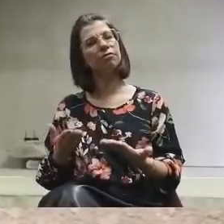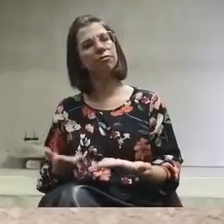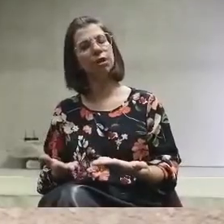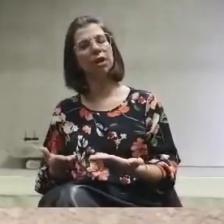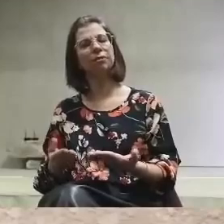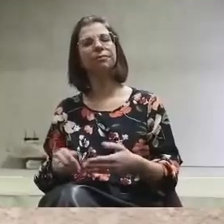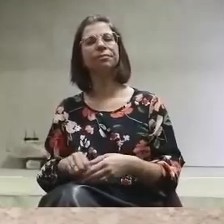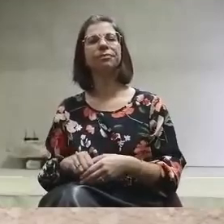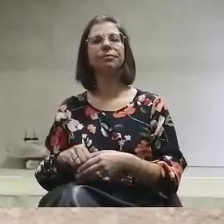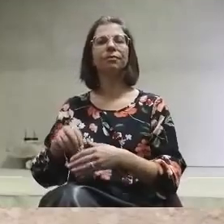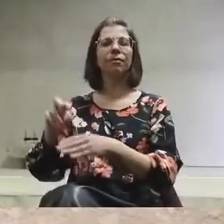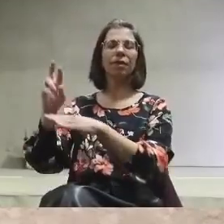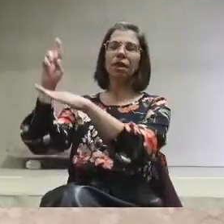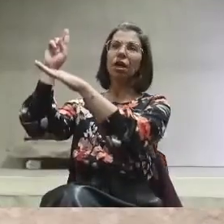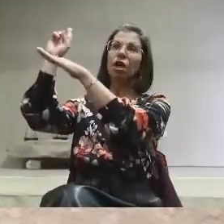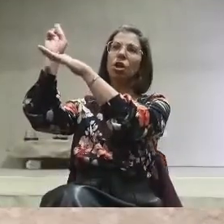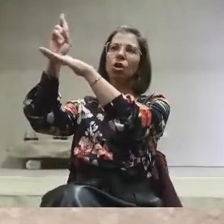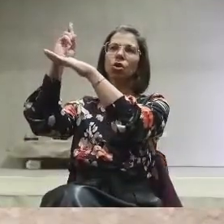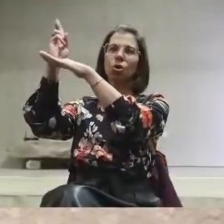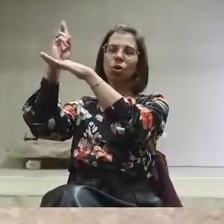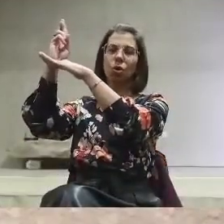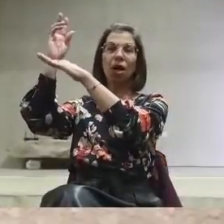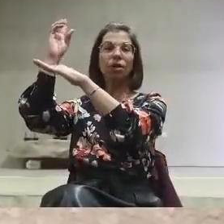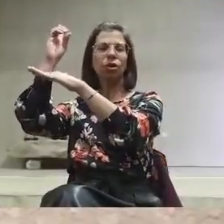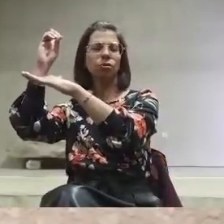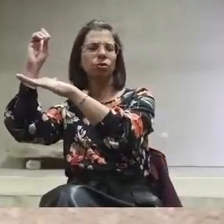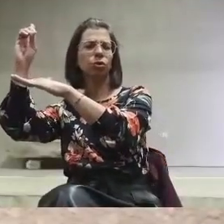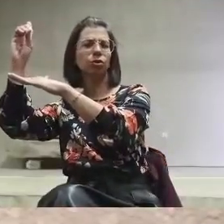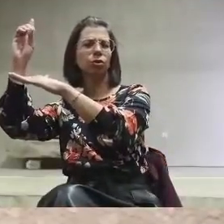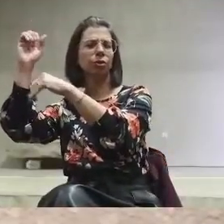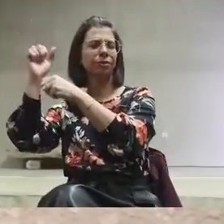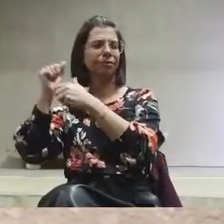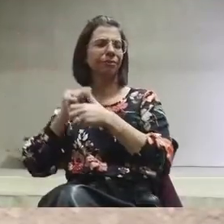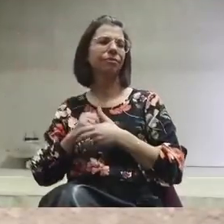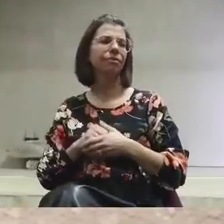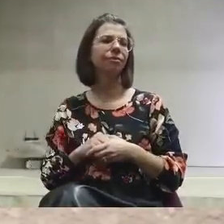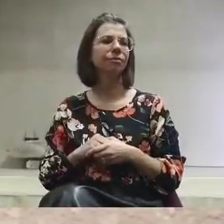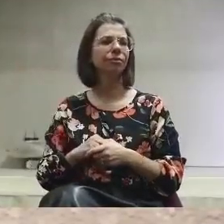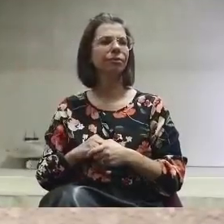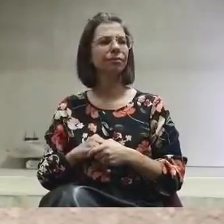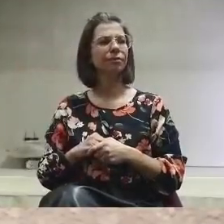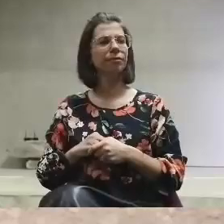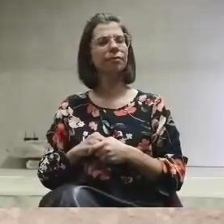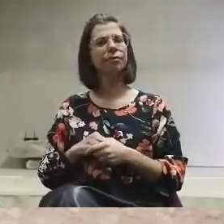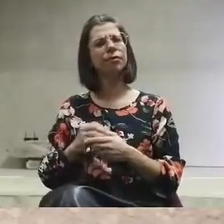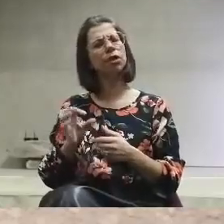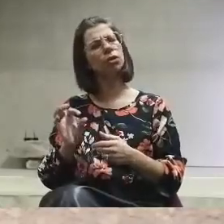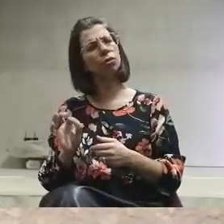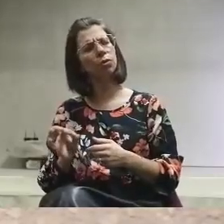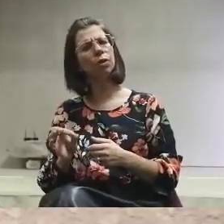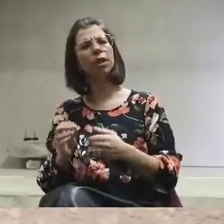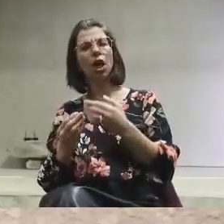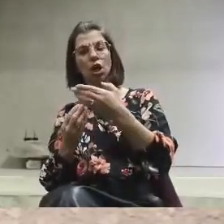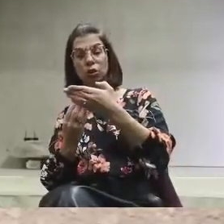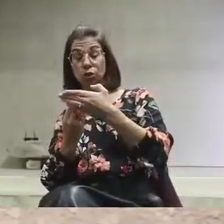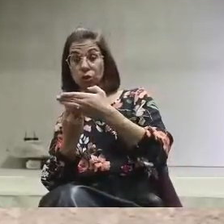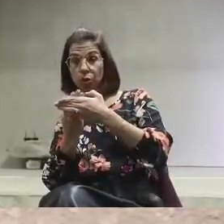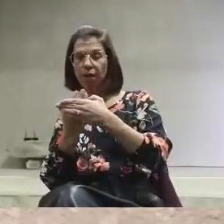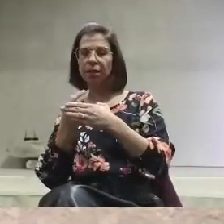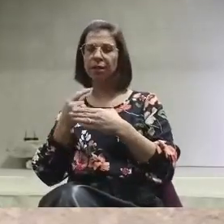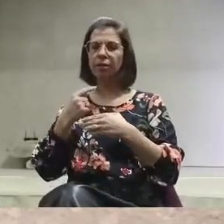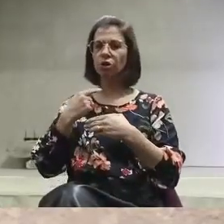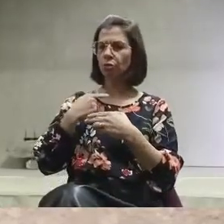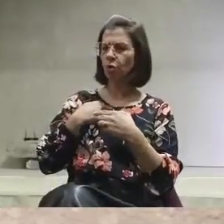série, la méditation sur le royaume, oui, je voudrais parler